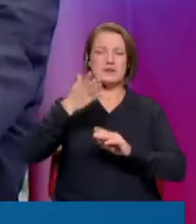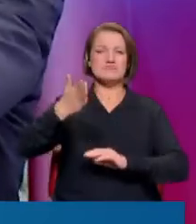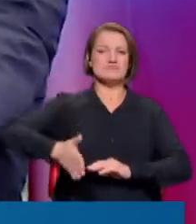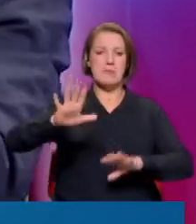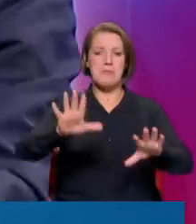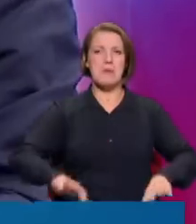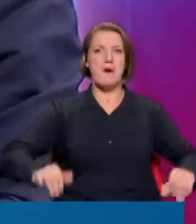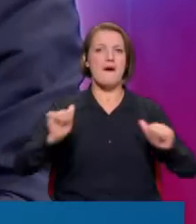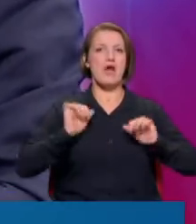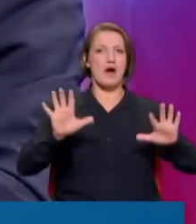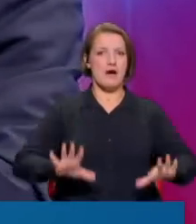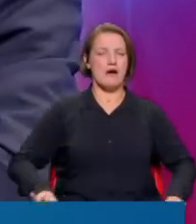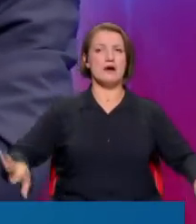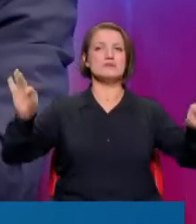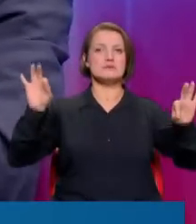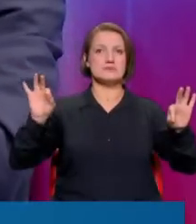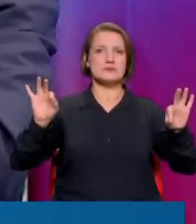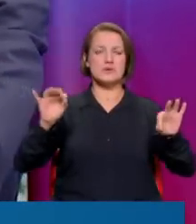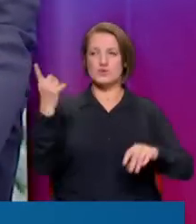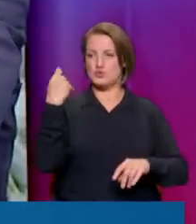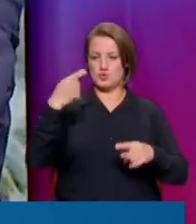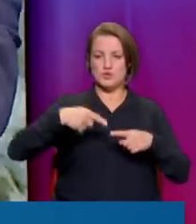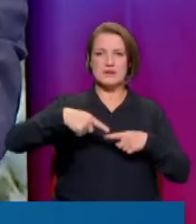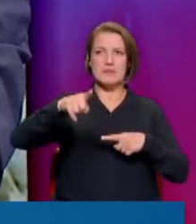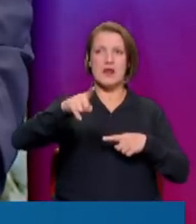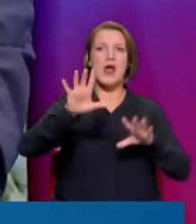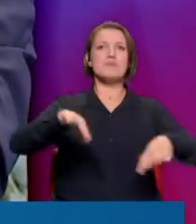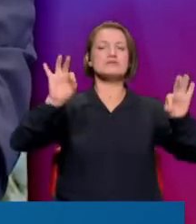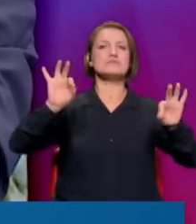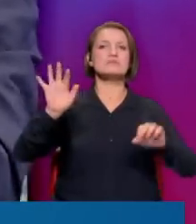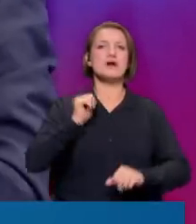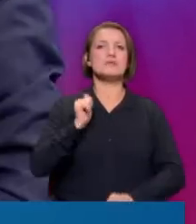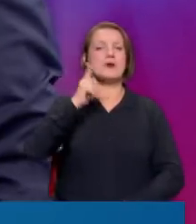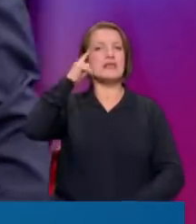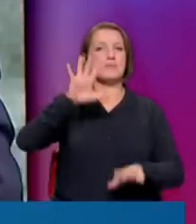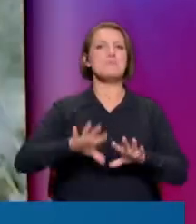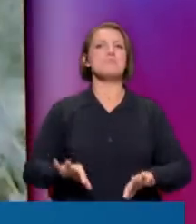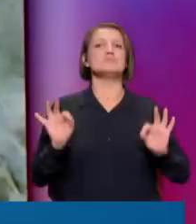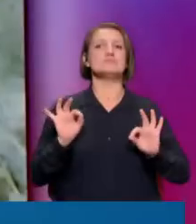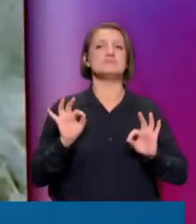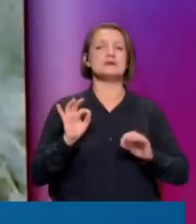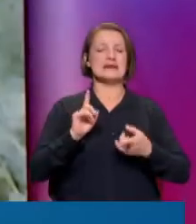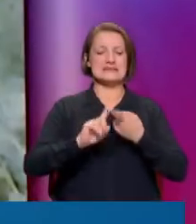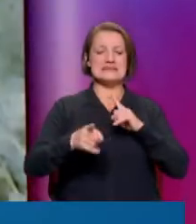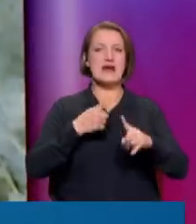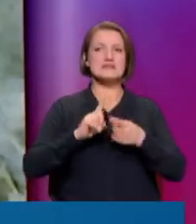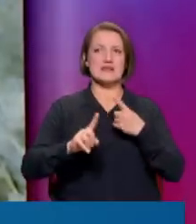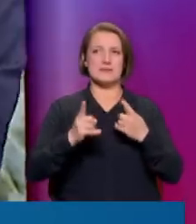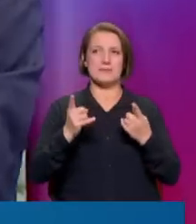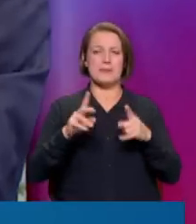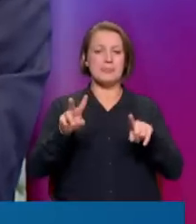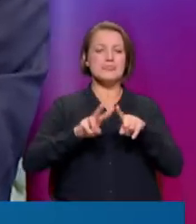hazır askerler hazır dün itibariyle tümüyle hazır askerler siyaset makamından yani